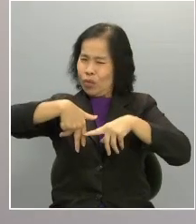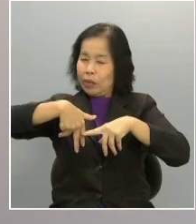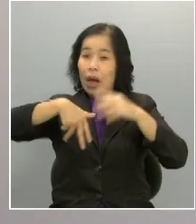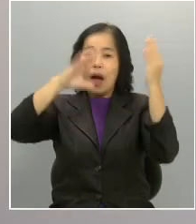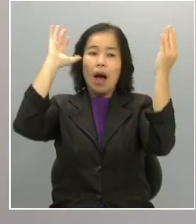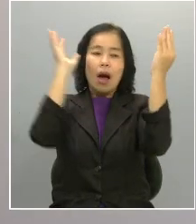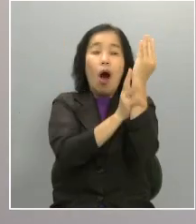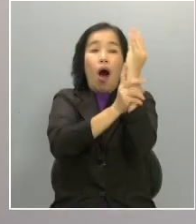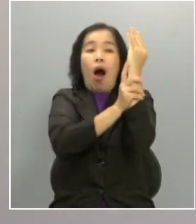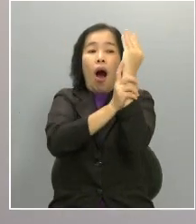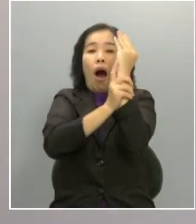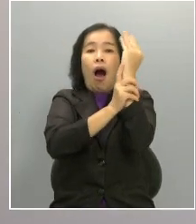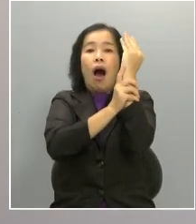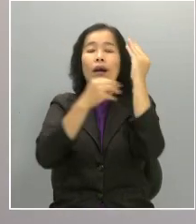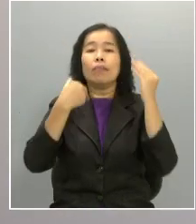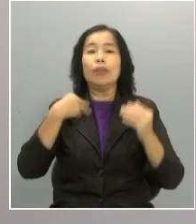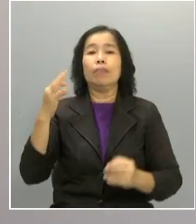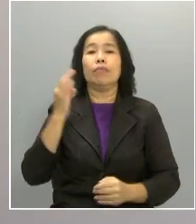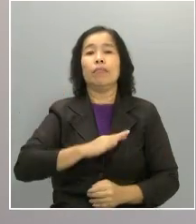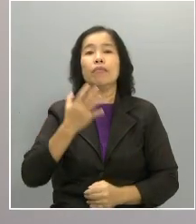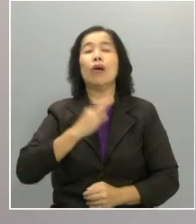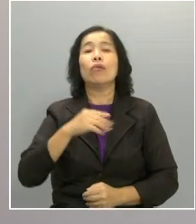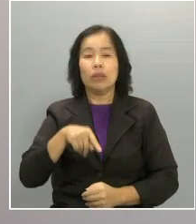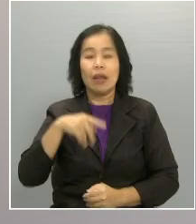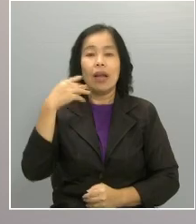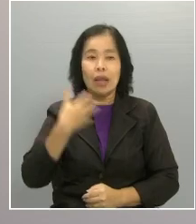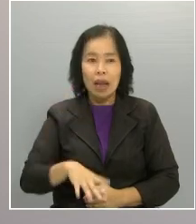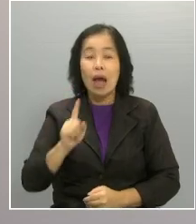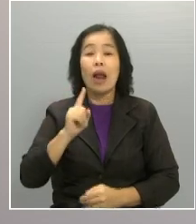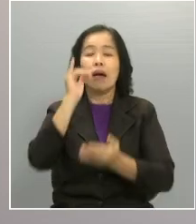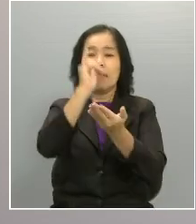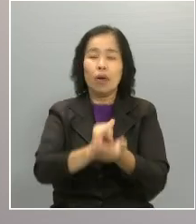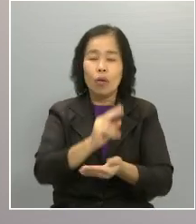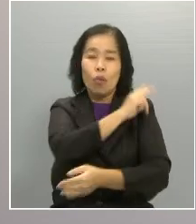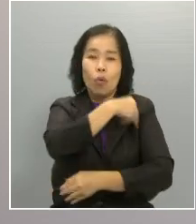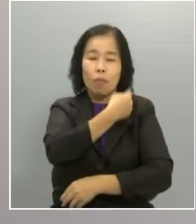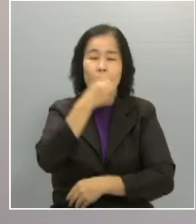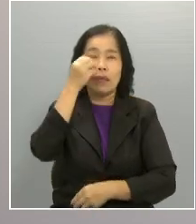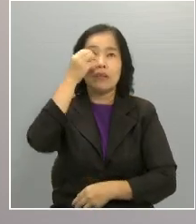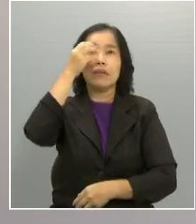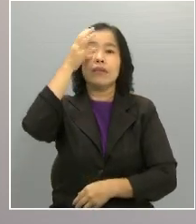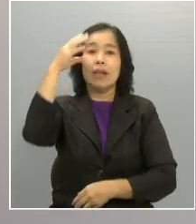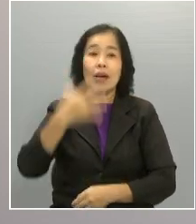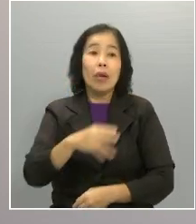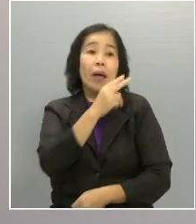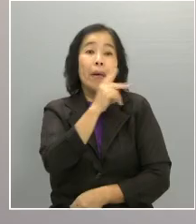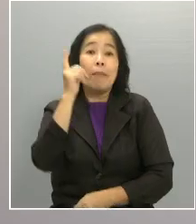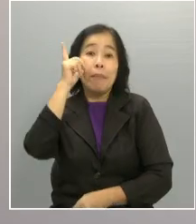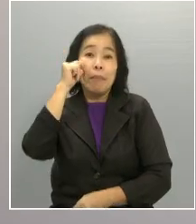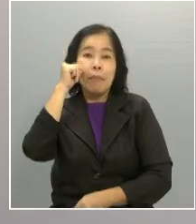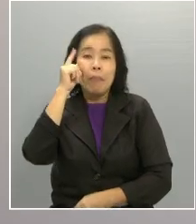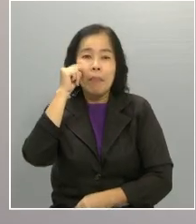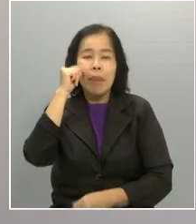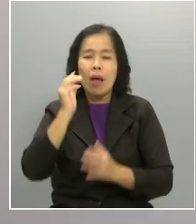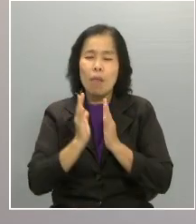านั้นแหละล้มไปแล้วไม่รู้สึกตัวอีกเลยมารู้ตัวอีกทีคืออยู่โรงพยาบาลแล้วคุณแม่ของน้องขอบคุณ